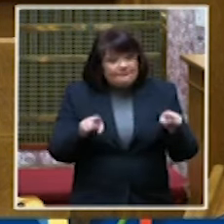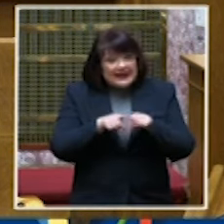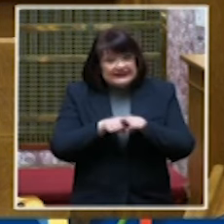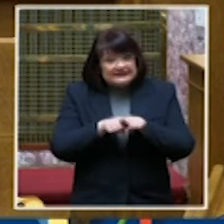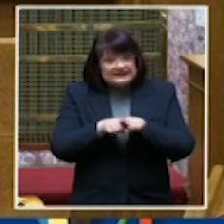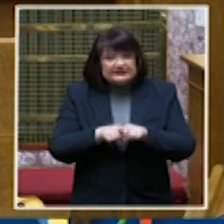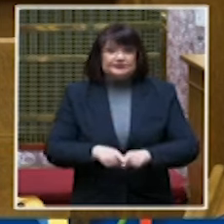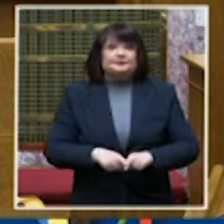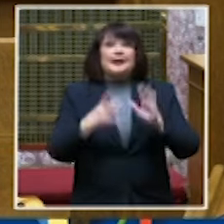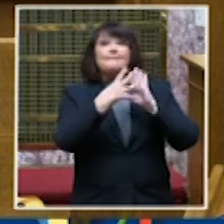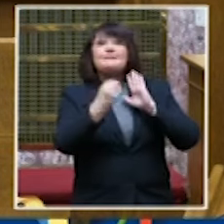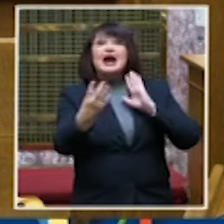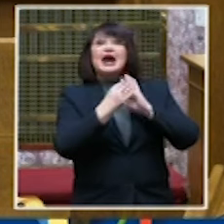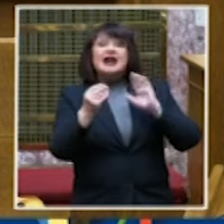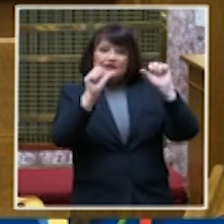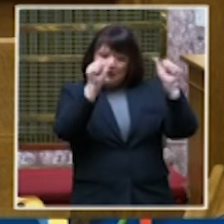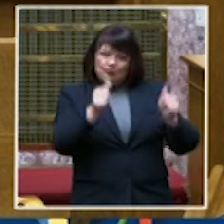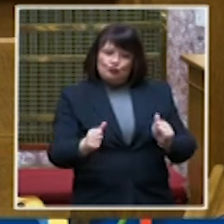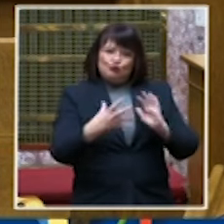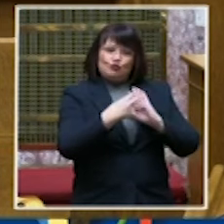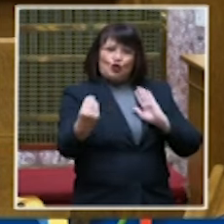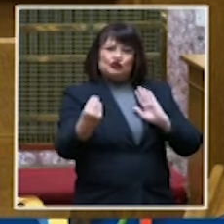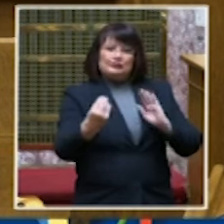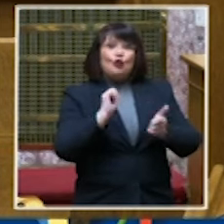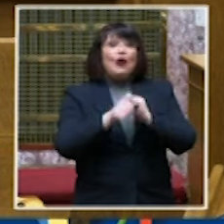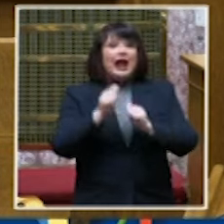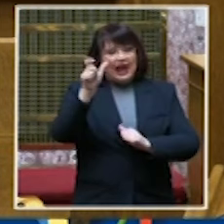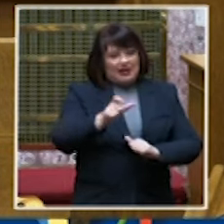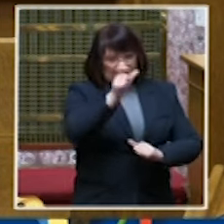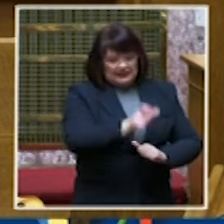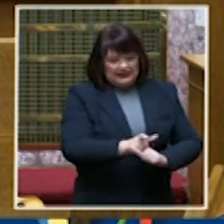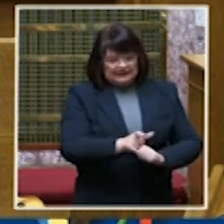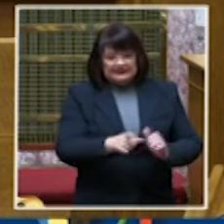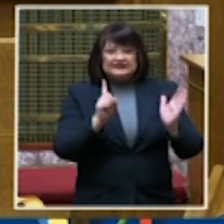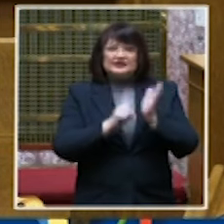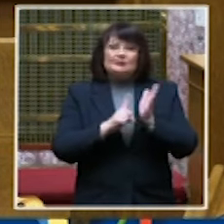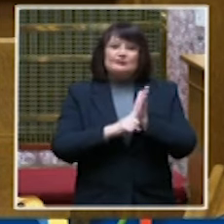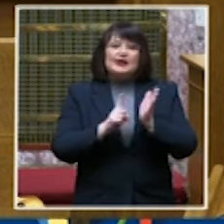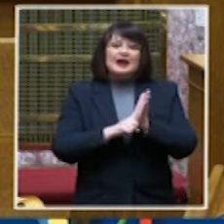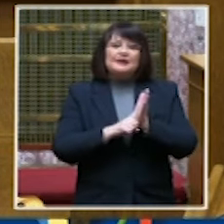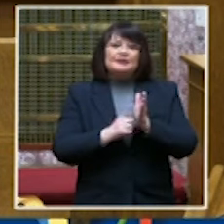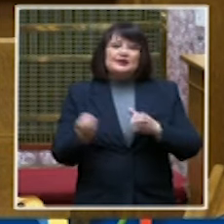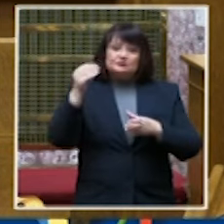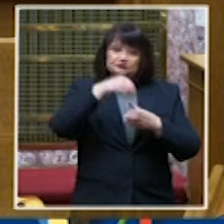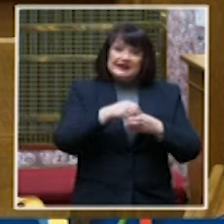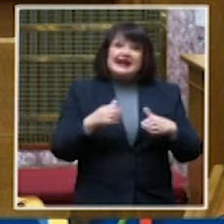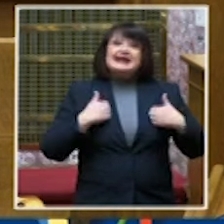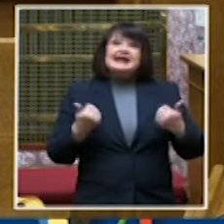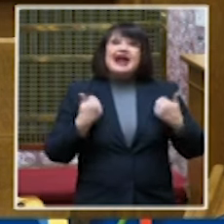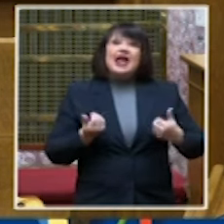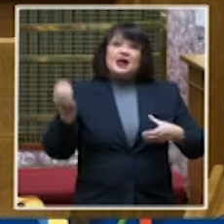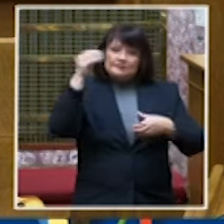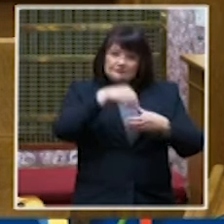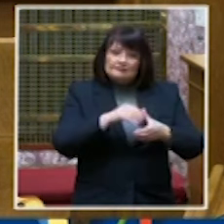το παράδειγμα και το πρότυπο του αθλητή που πρέπει να οδηγήσει σε προσέλκυση στον αθλητισμό νέων ανθρώπων, σε